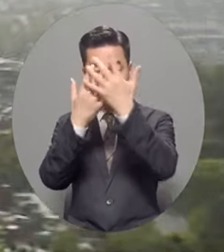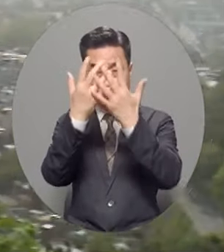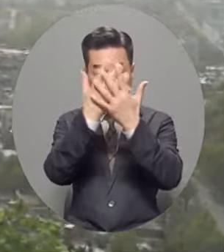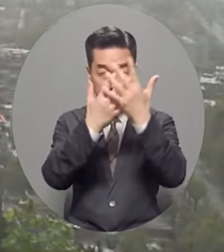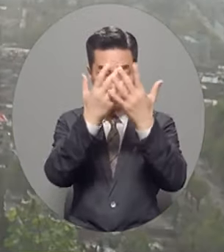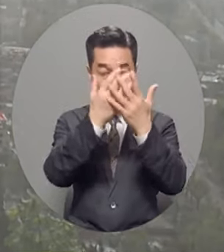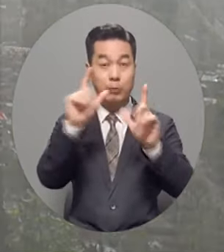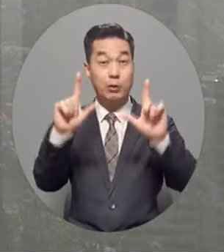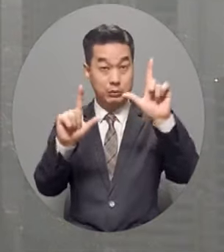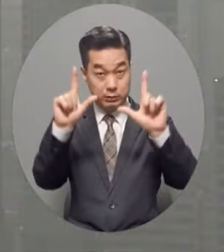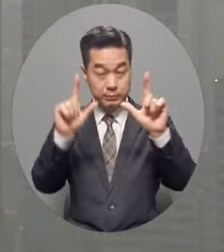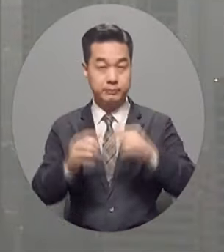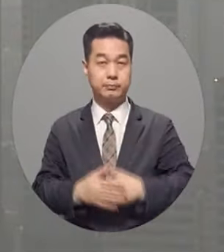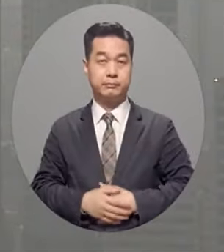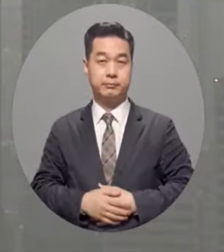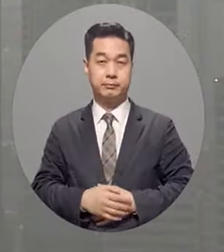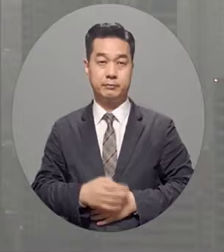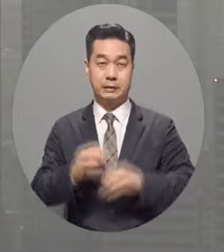가득합니다이